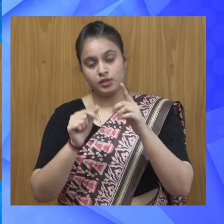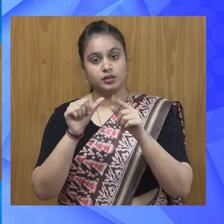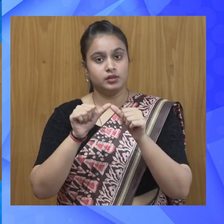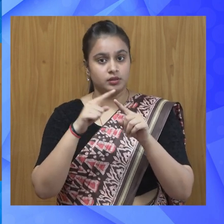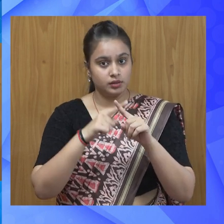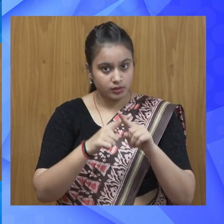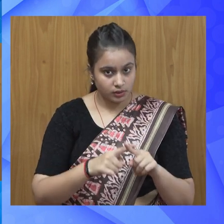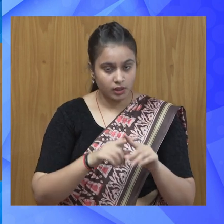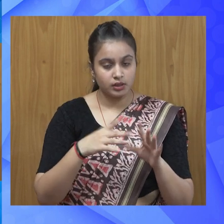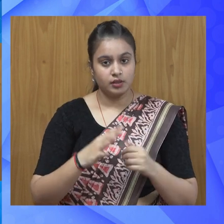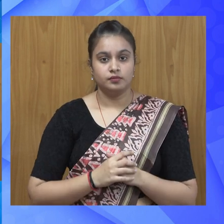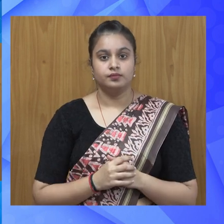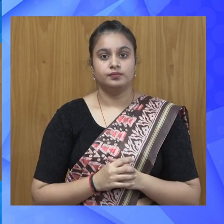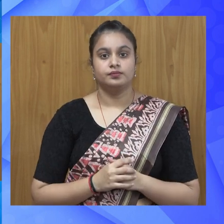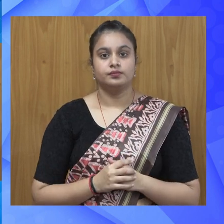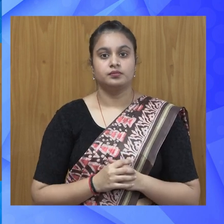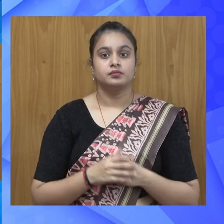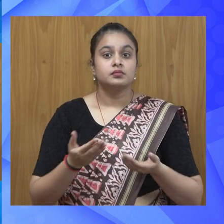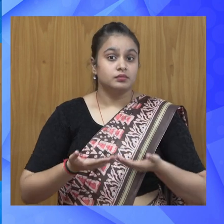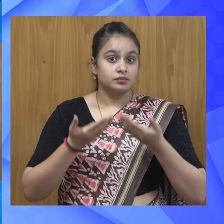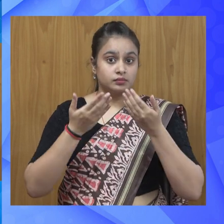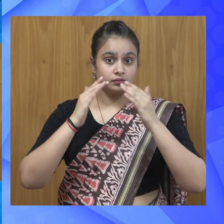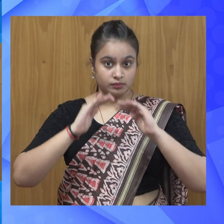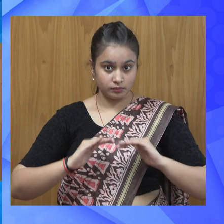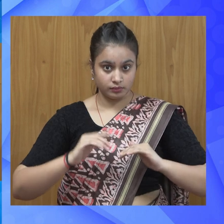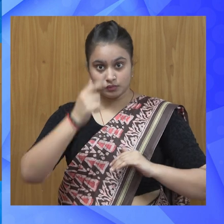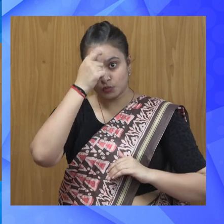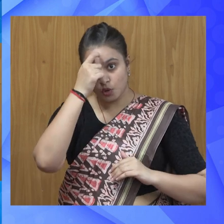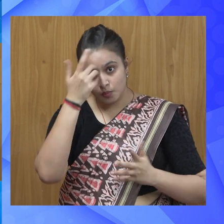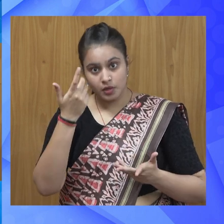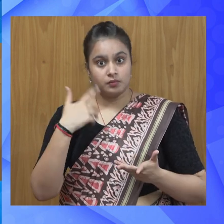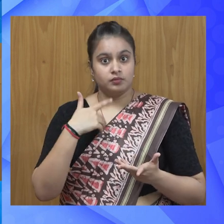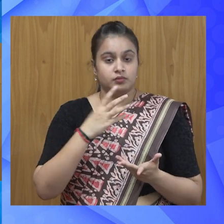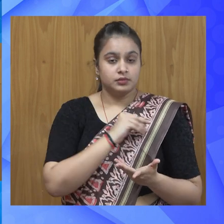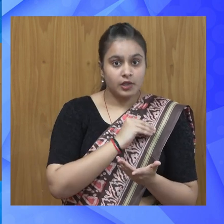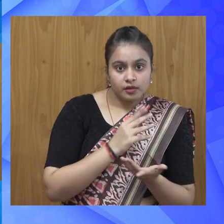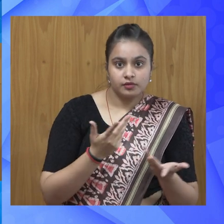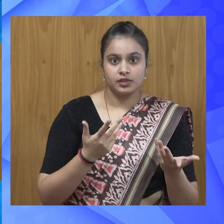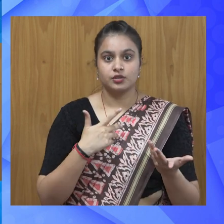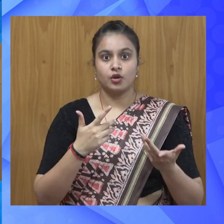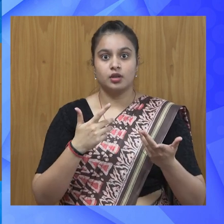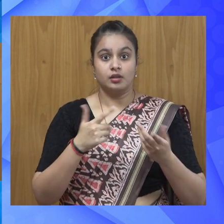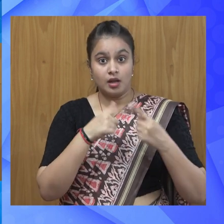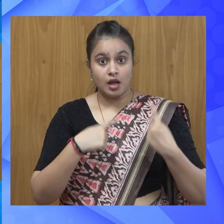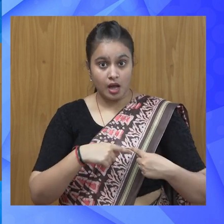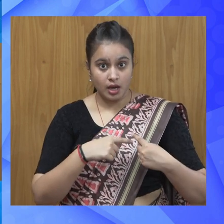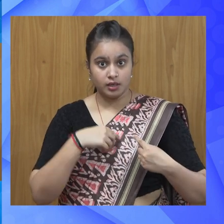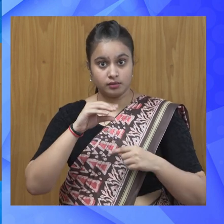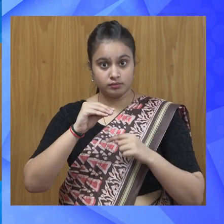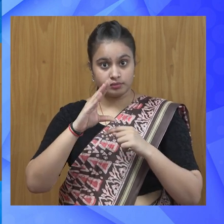बताया, ट्रेम्बलिंग हो गया, ब्रीदिंग की कभी कभी प्रॉब्लम हो गई, नर्वसनेस हो गया, हार्ट रेट कभी कभी बढ़ जाता